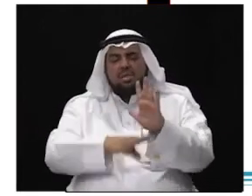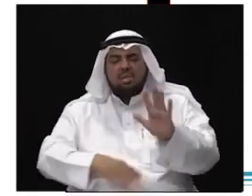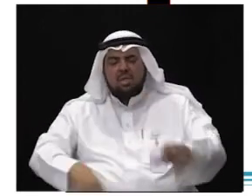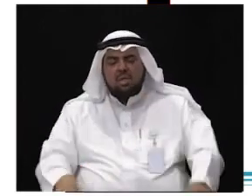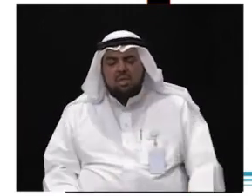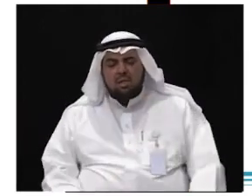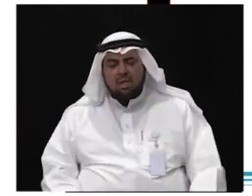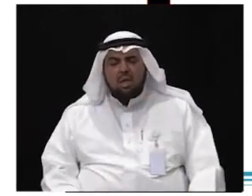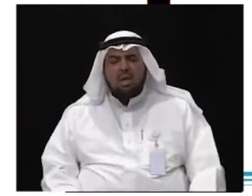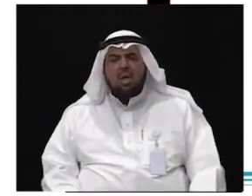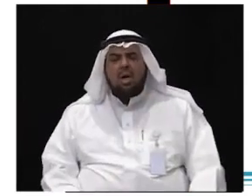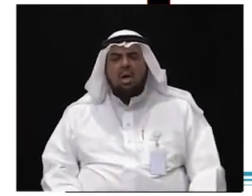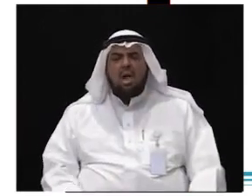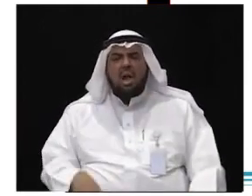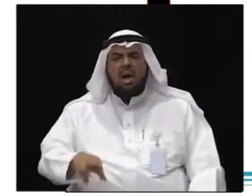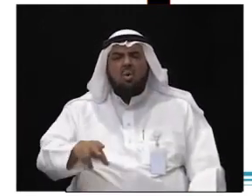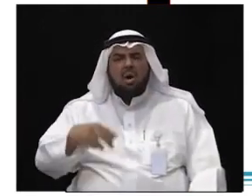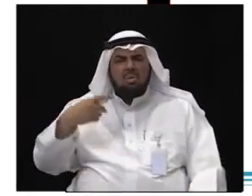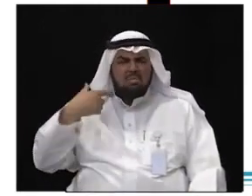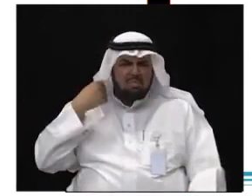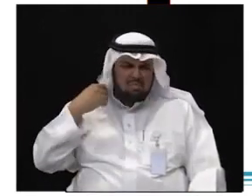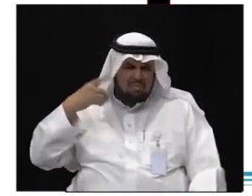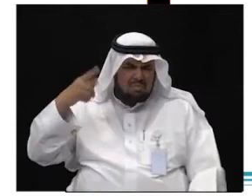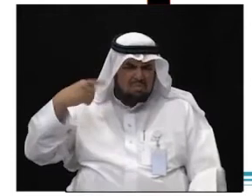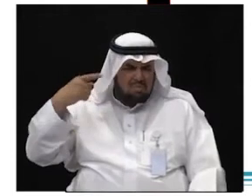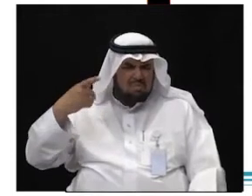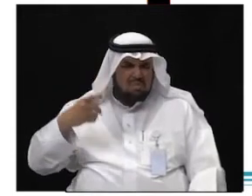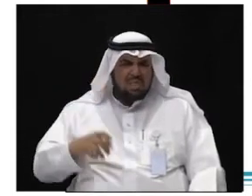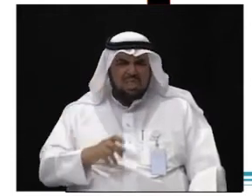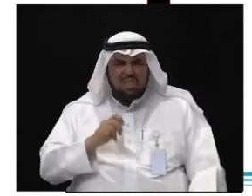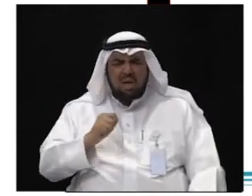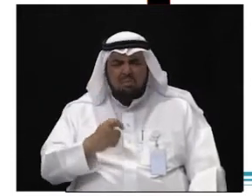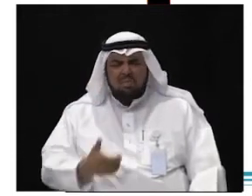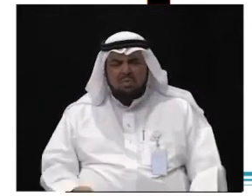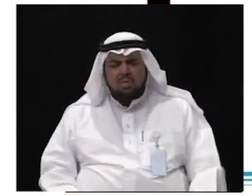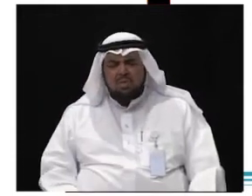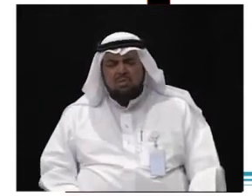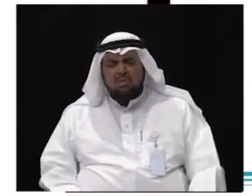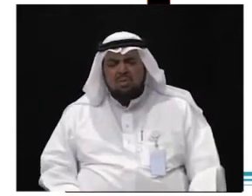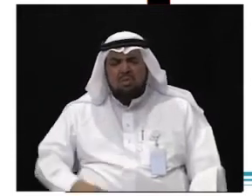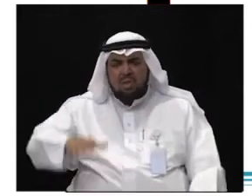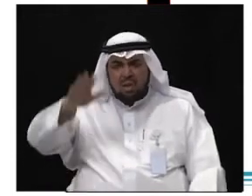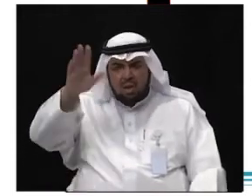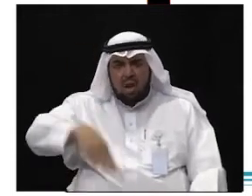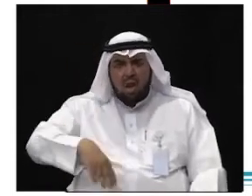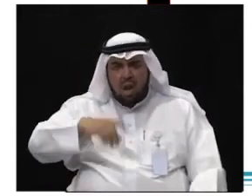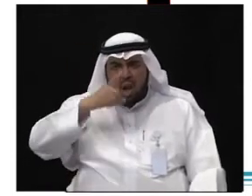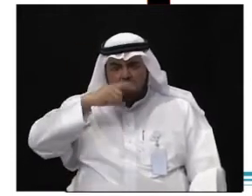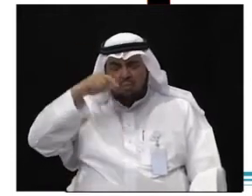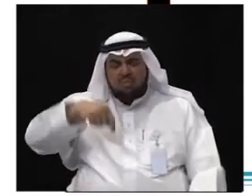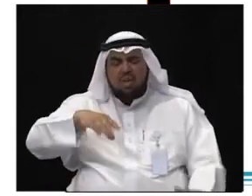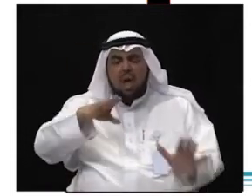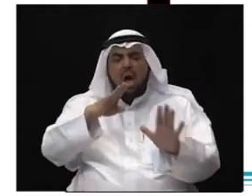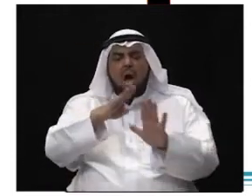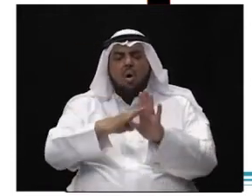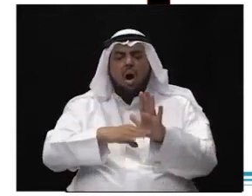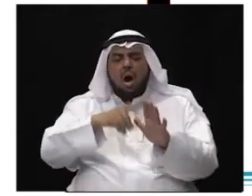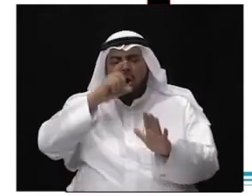لم يعرف عبد العزيز الإجابة الصحيحة، حيث توقع أن جميع التطبيقات يجب أن تحتوي على أوامر